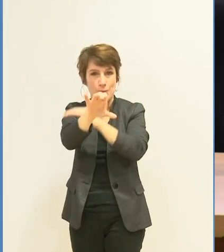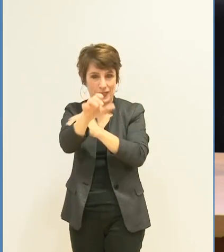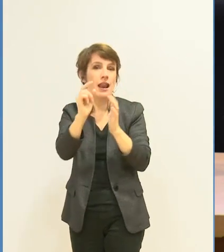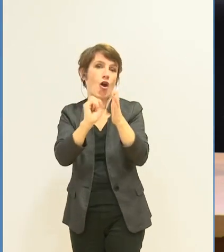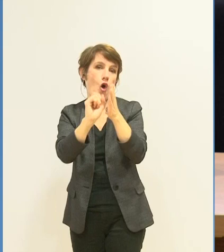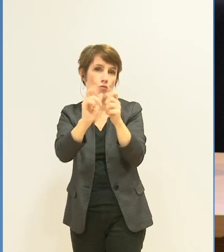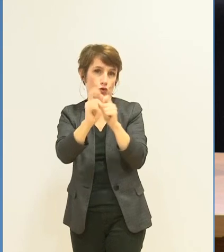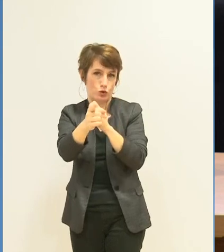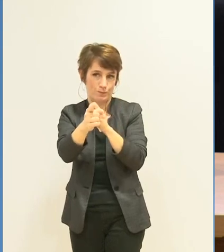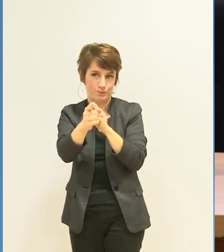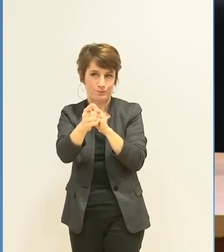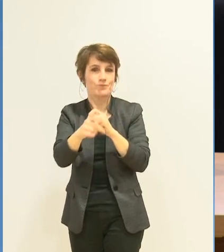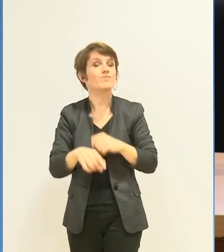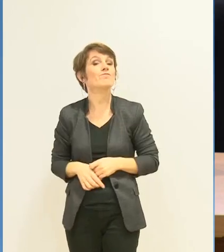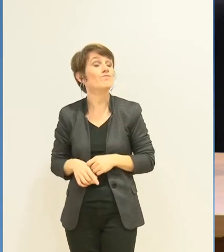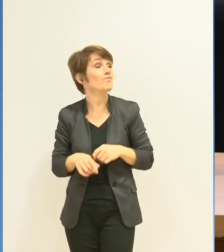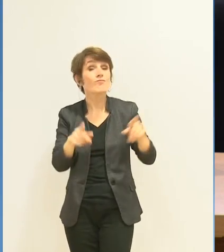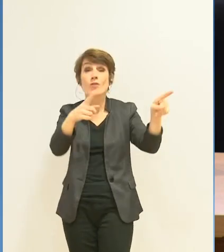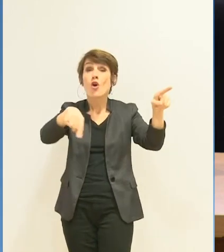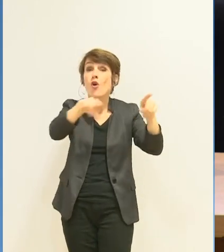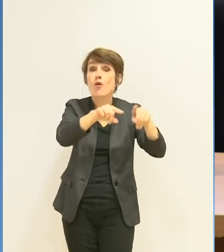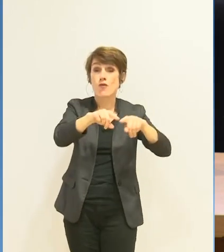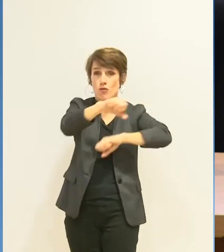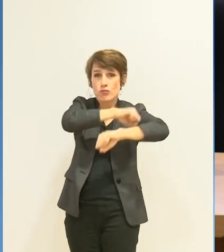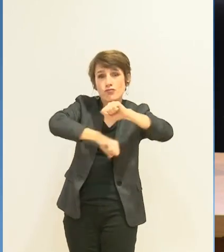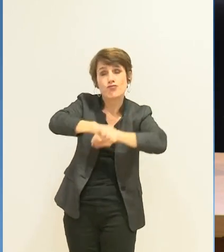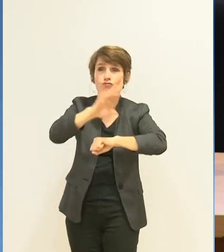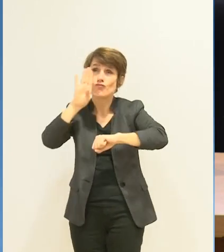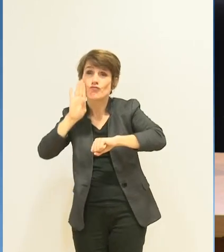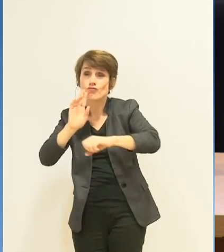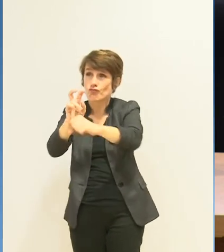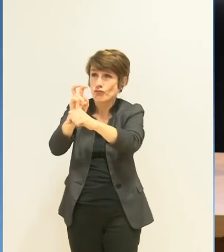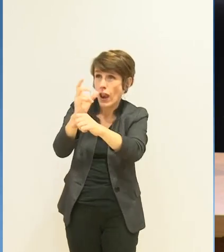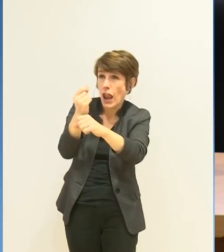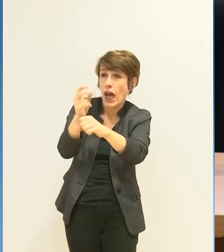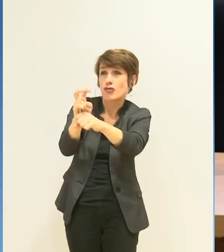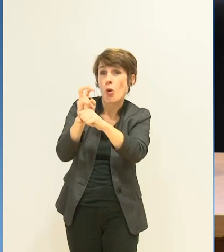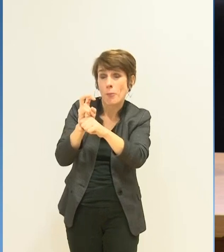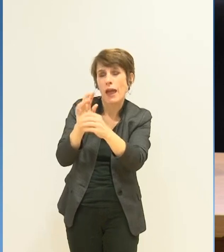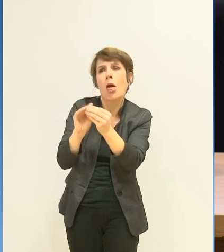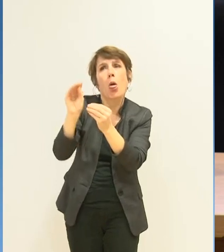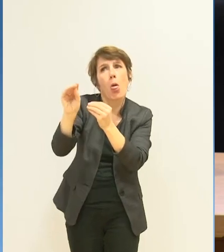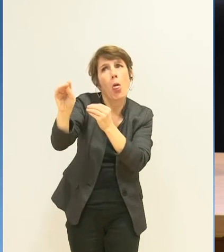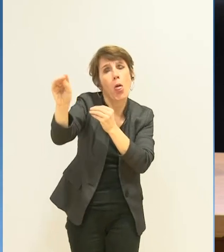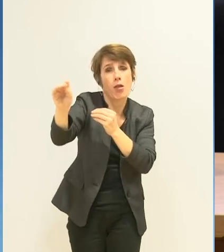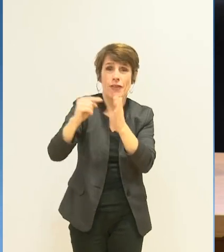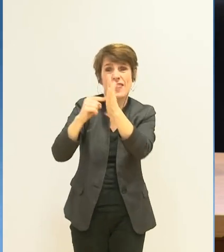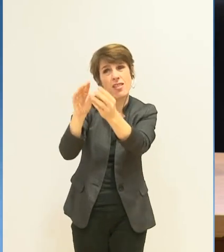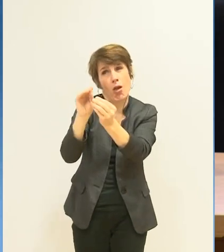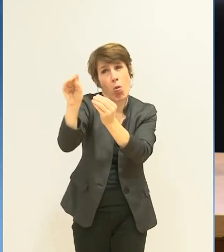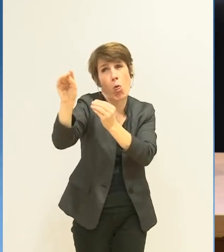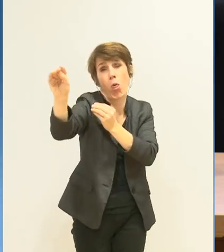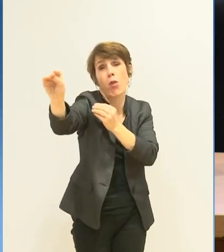à un rééchelonnement d'un certain nombre d'emprunts qui font que en 2019